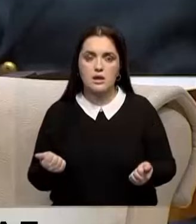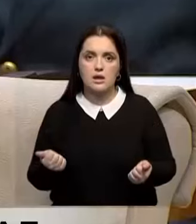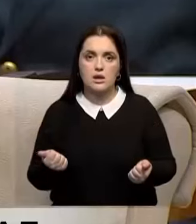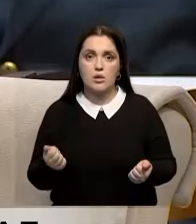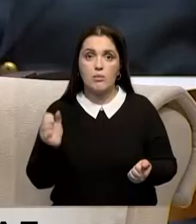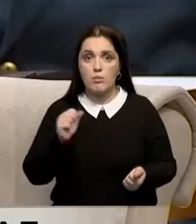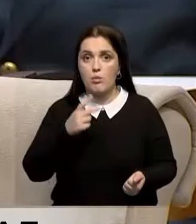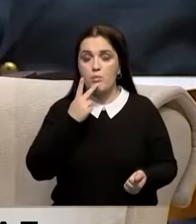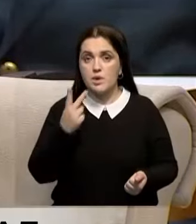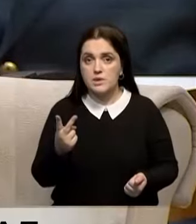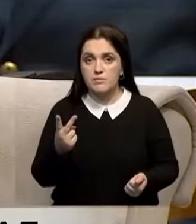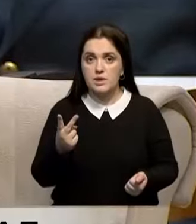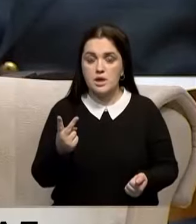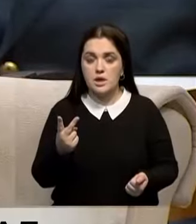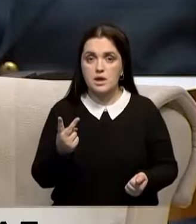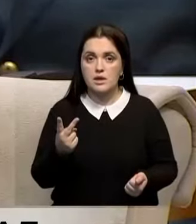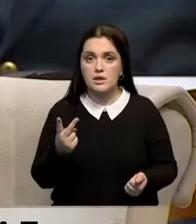наверное, смотреть двояко.